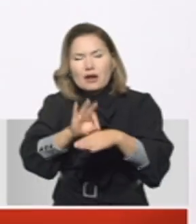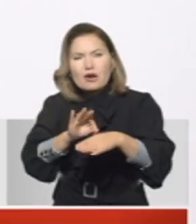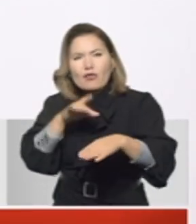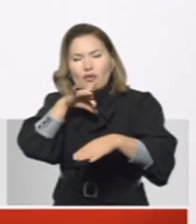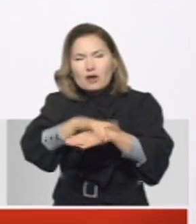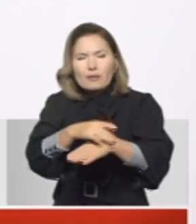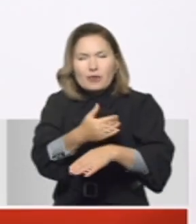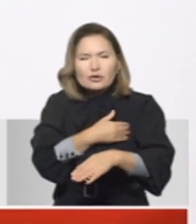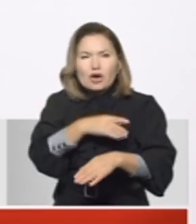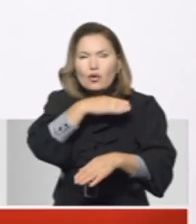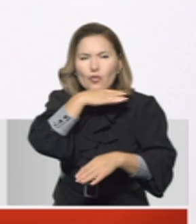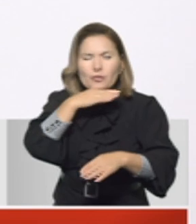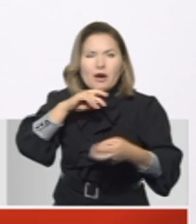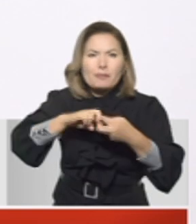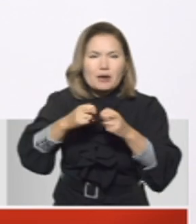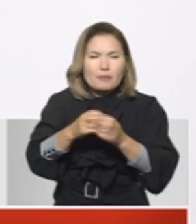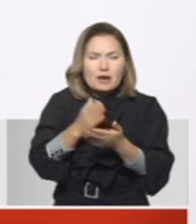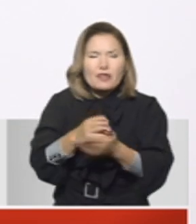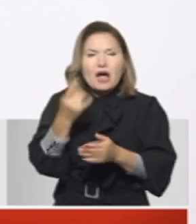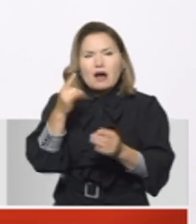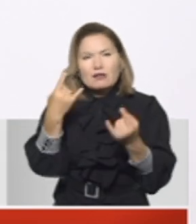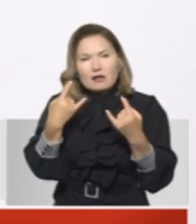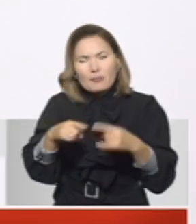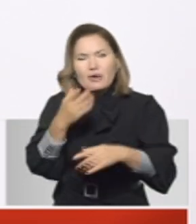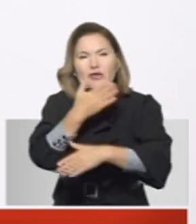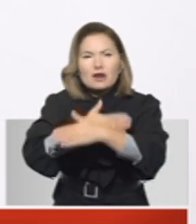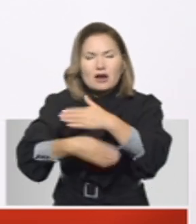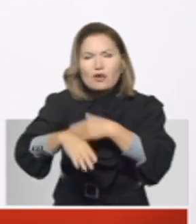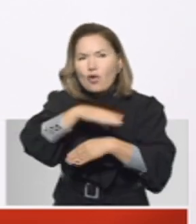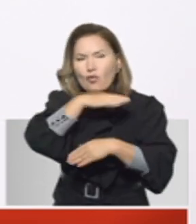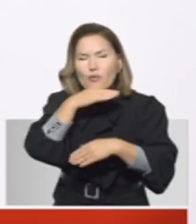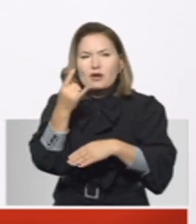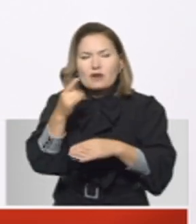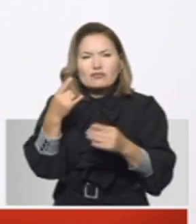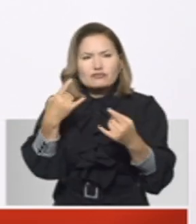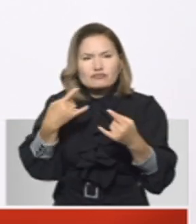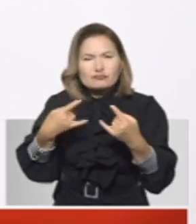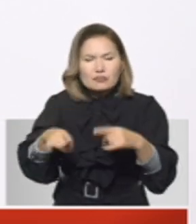әлде де проблемалар бар. Бұл туа біткен аномалиялардың әлде де жоғары болуына байланысты.